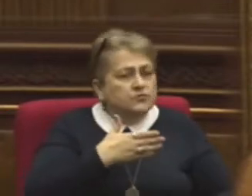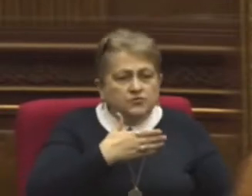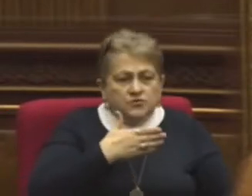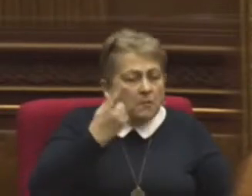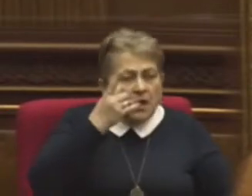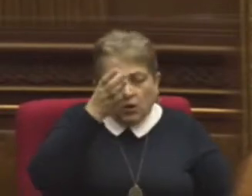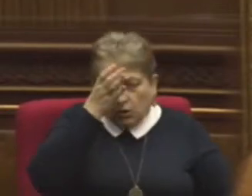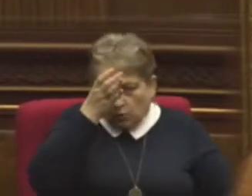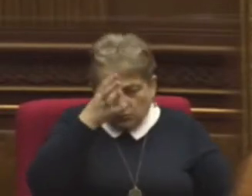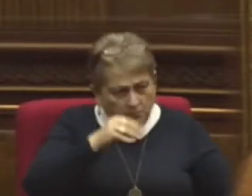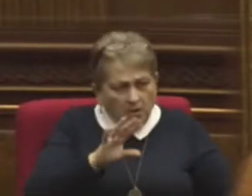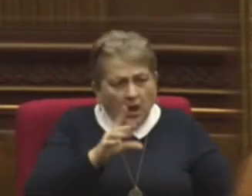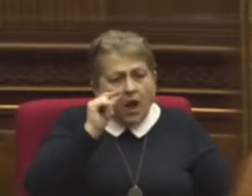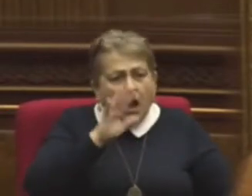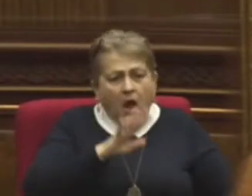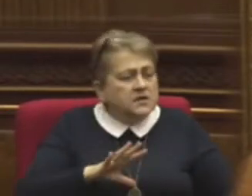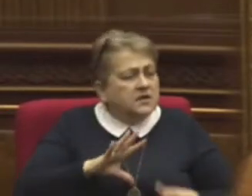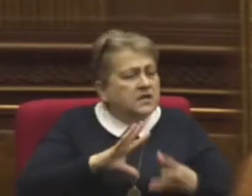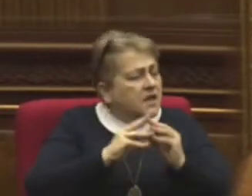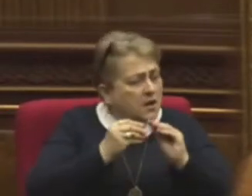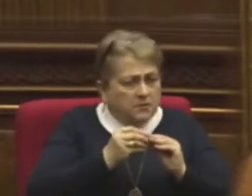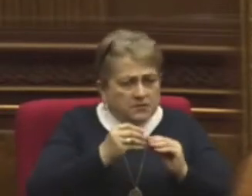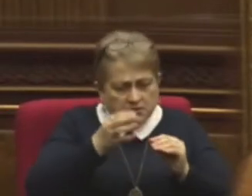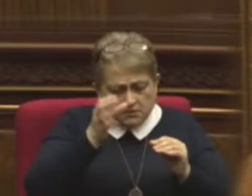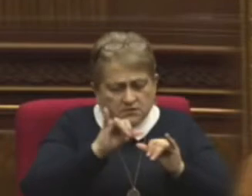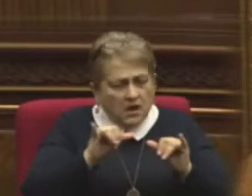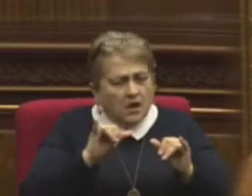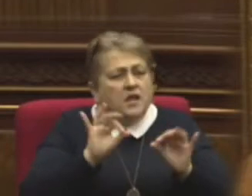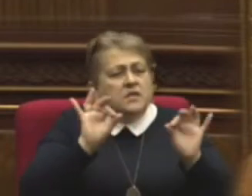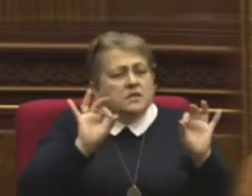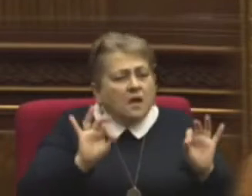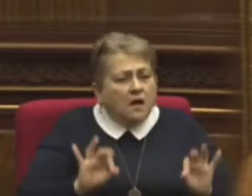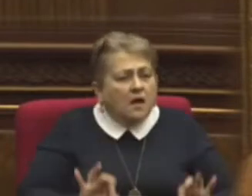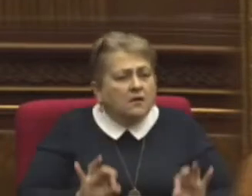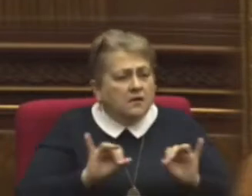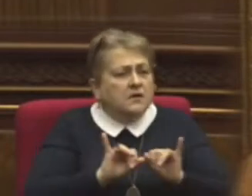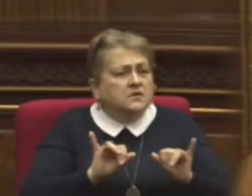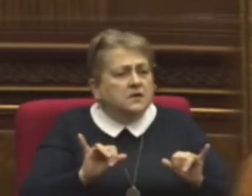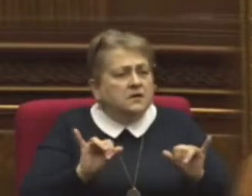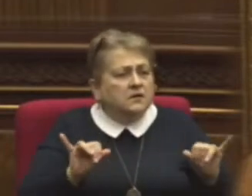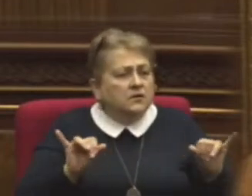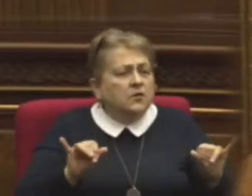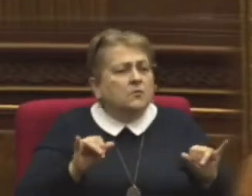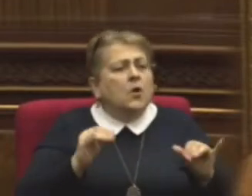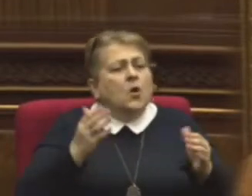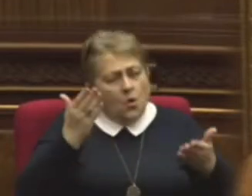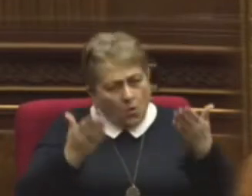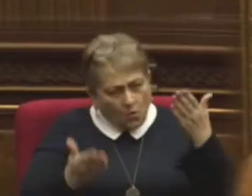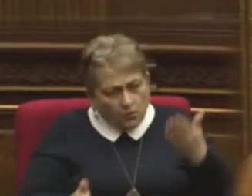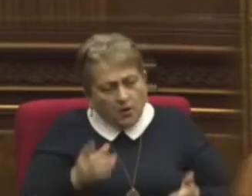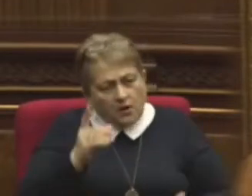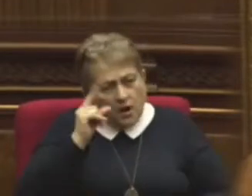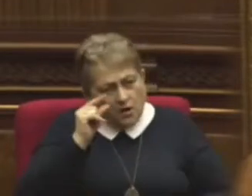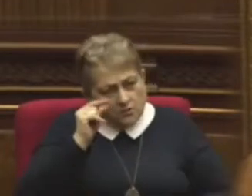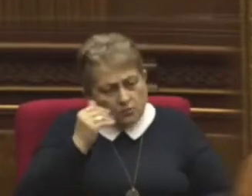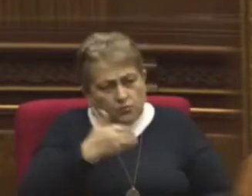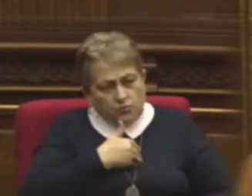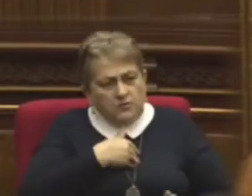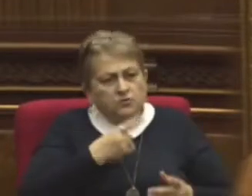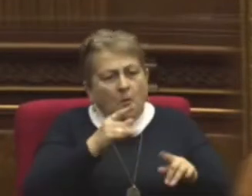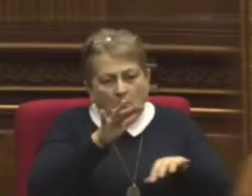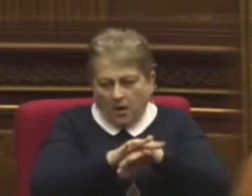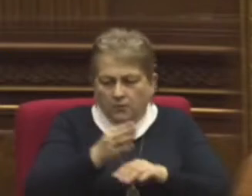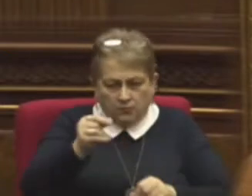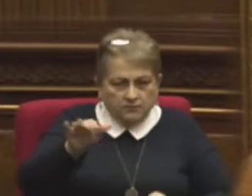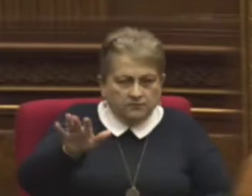մի գիտության մեջ։ Հայաստան ընդհանրապես դանդաղ է զարգանում, որովհետև օրինակ Հայաստանում, եթե դուք ուզում ես